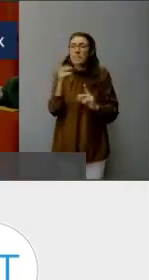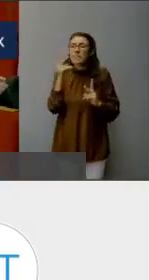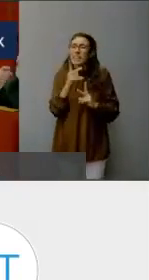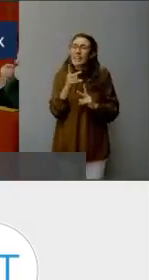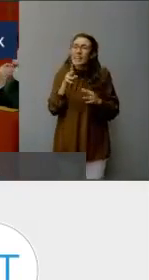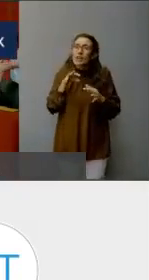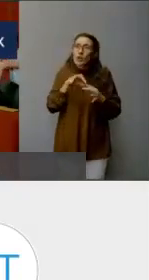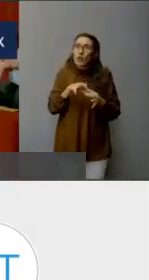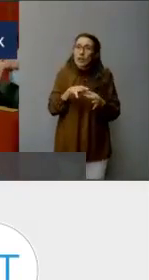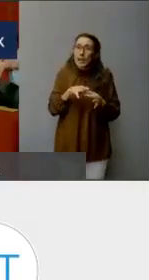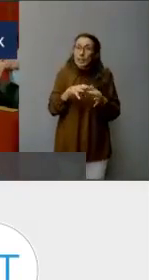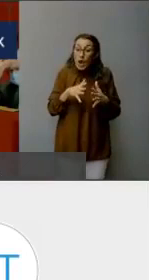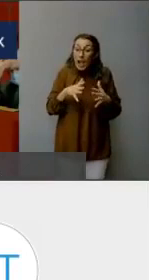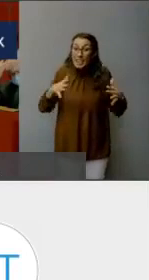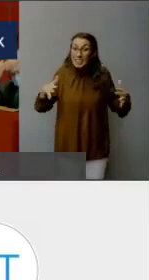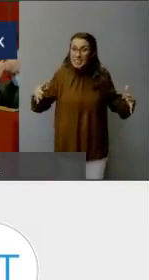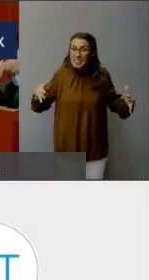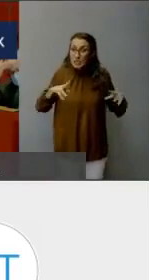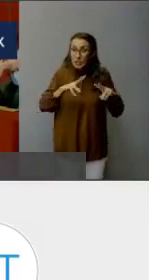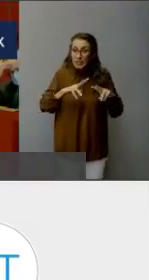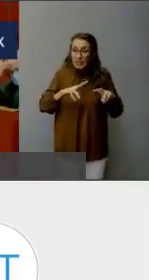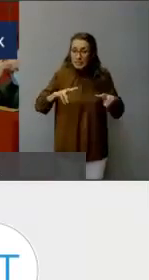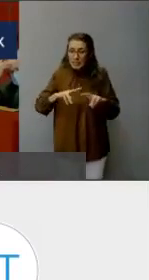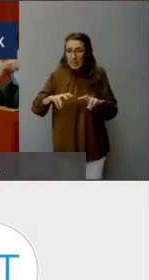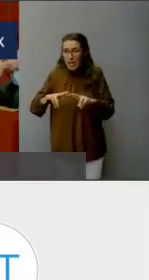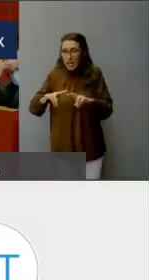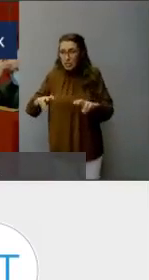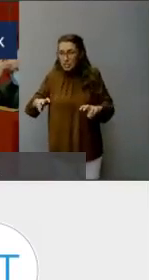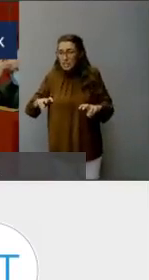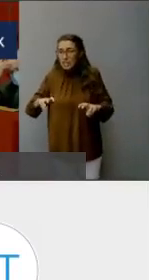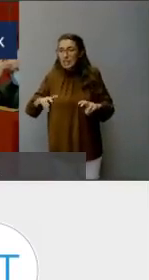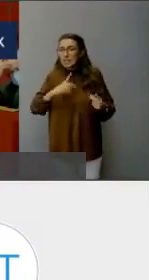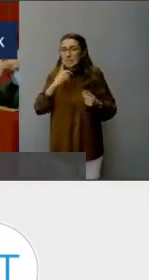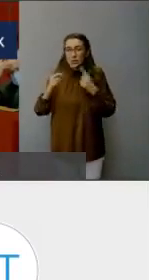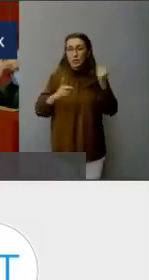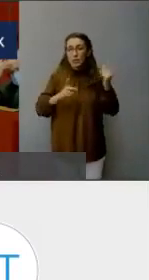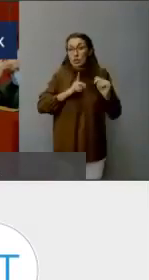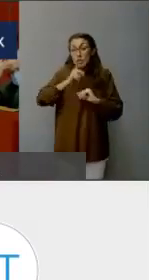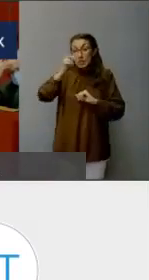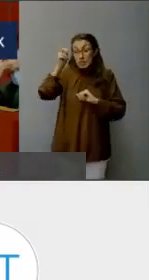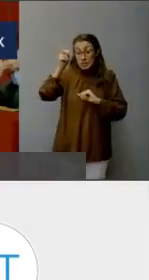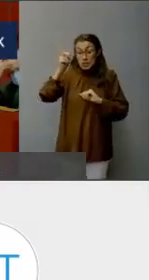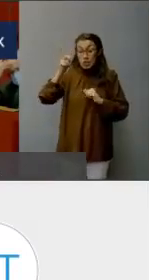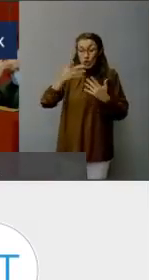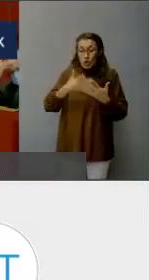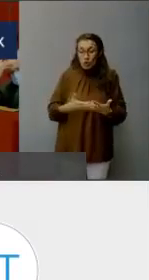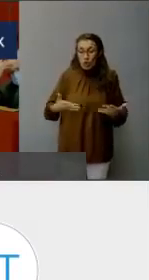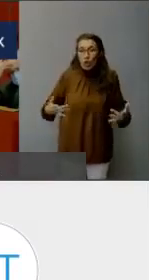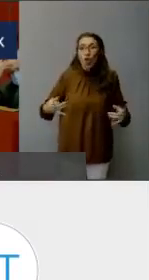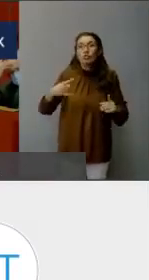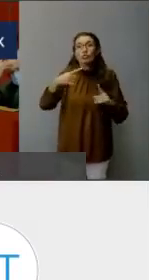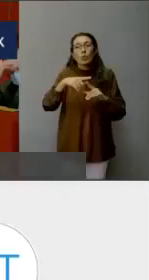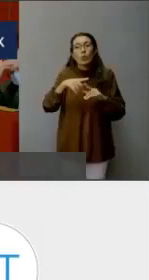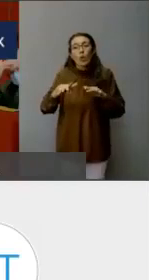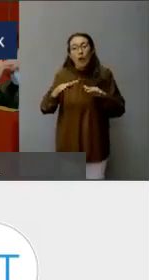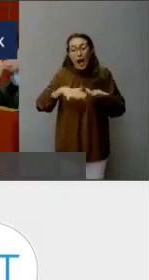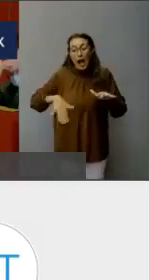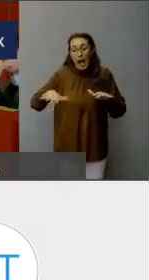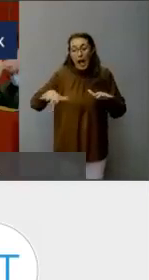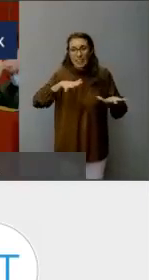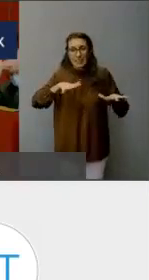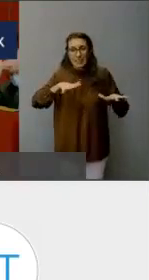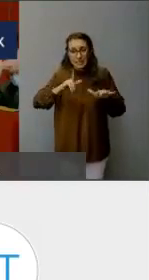delle indagini sull'assetto idrogeologico e le aree di dissesto risultato abbiamo l'assessore ai lavori pubblici